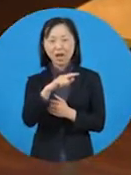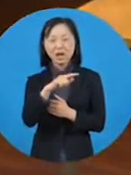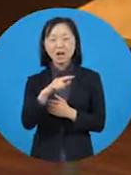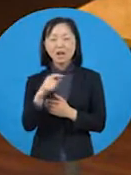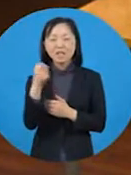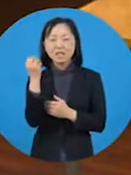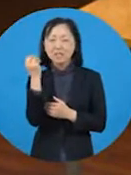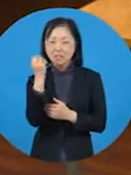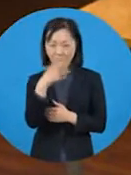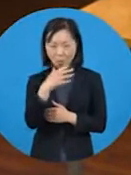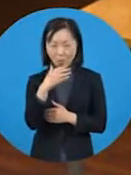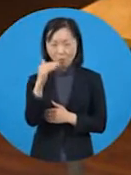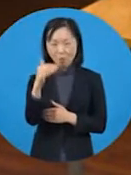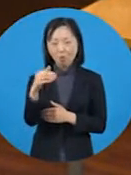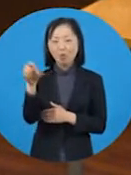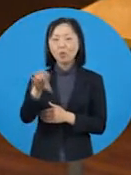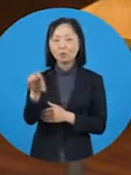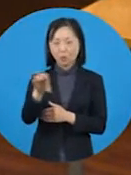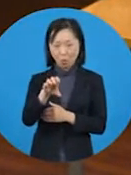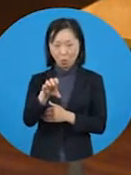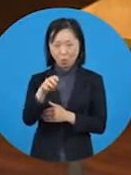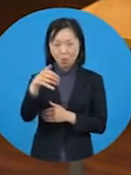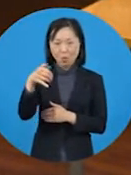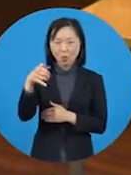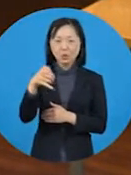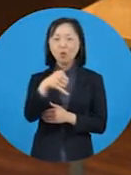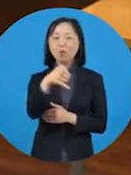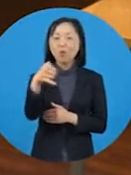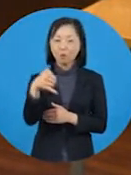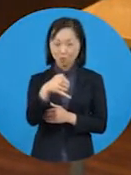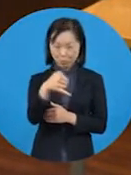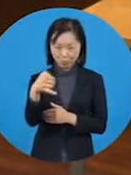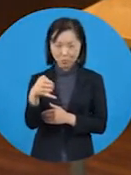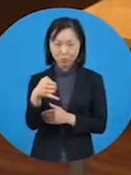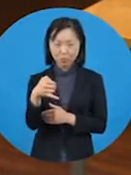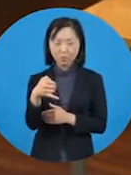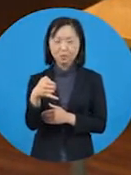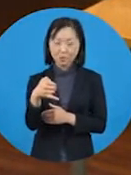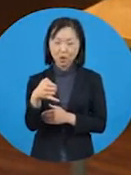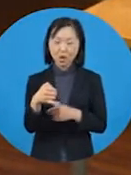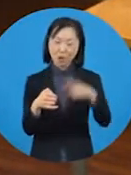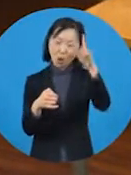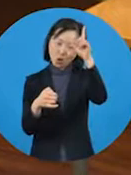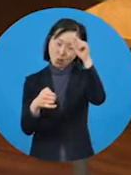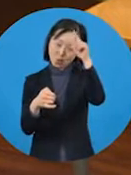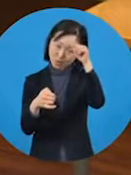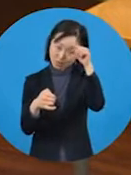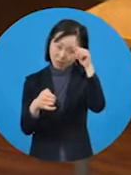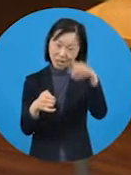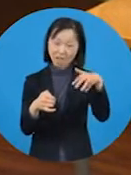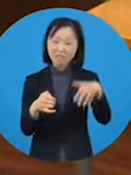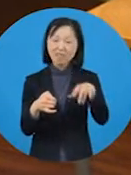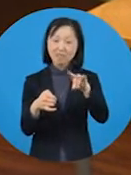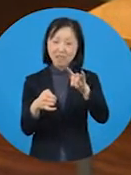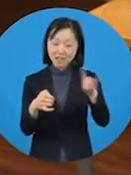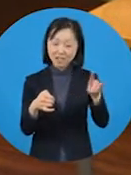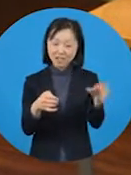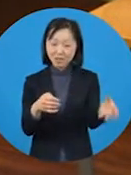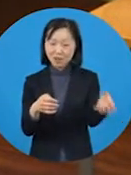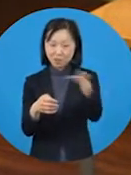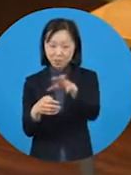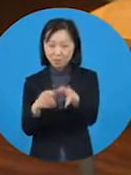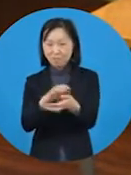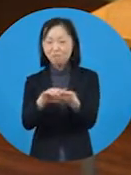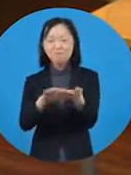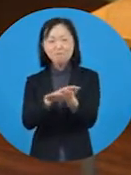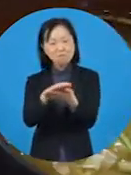をこうやったりはしてないんですけれども、まあ塩、胡椒、醤油とかぐらいで、まあ、あとは鶏、まあ、ネギの